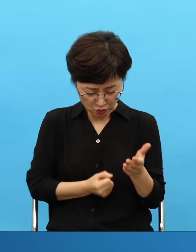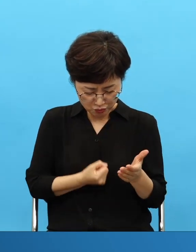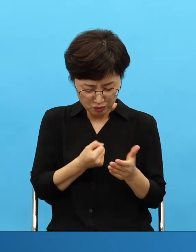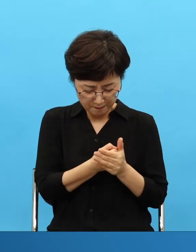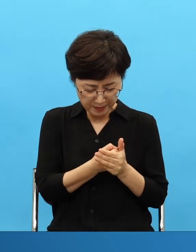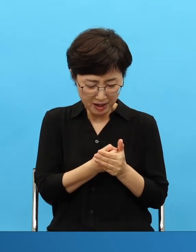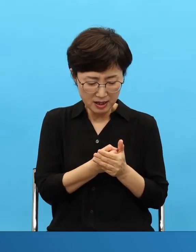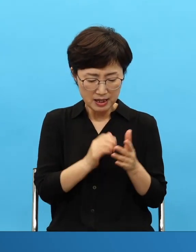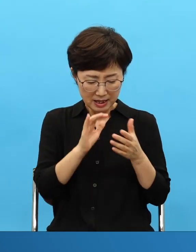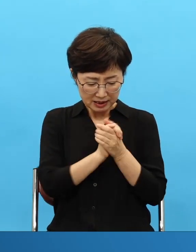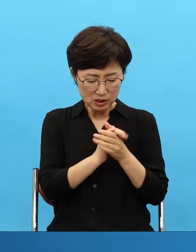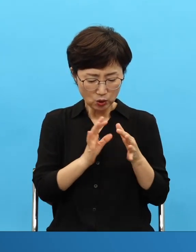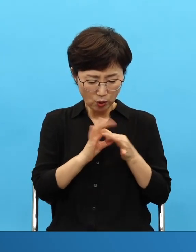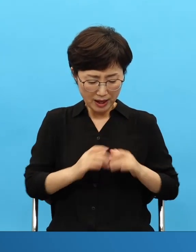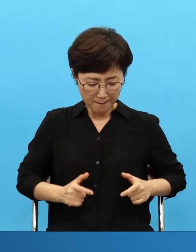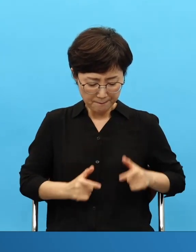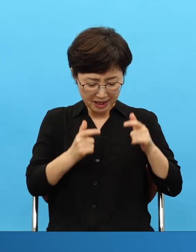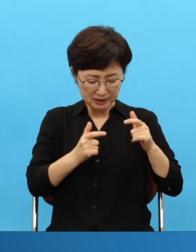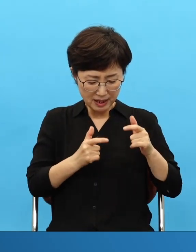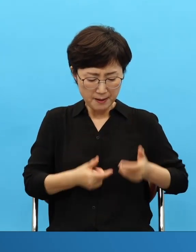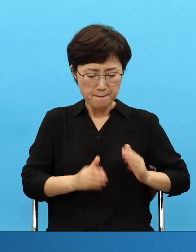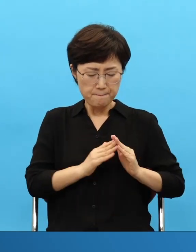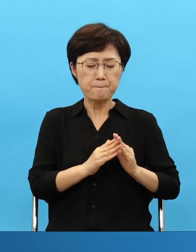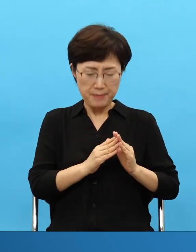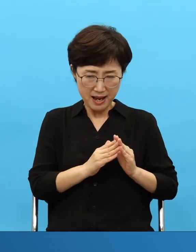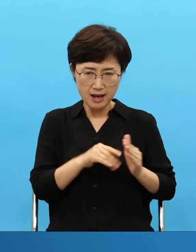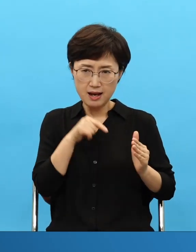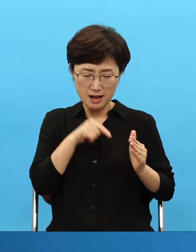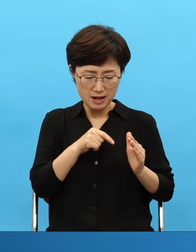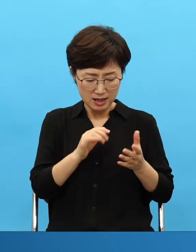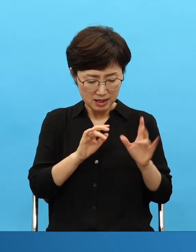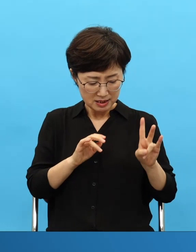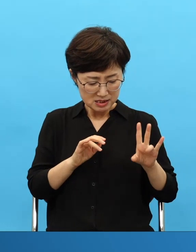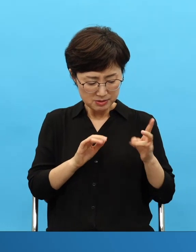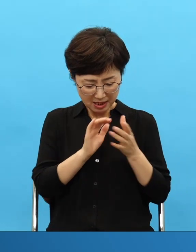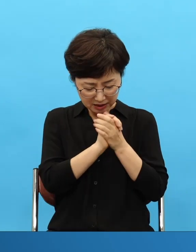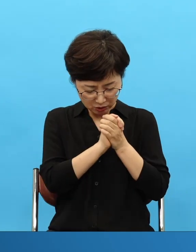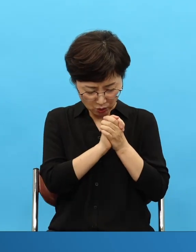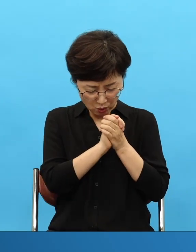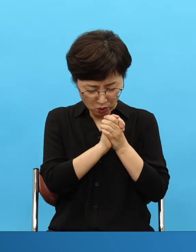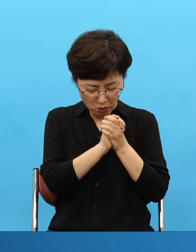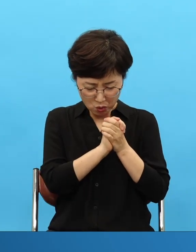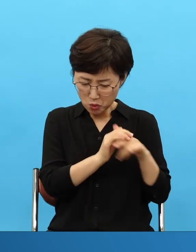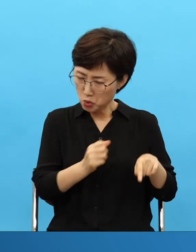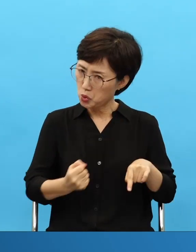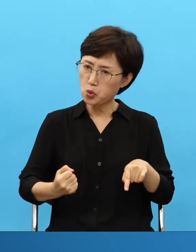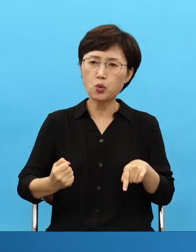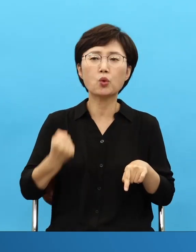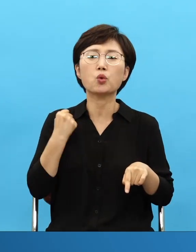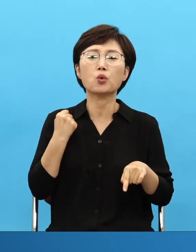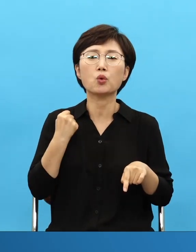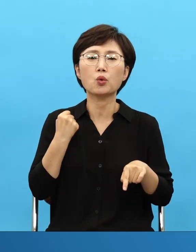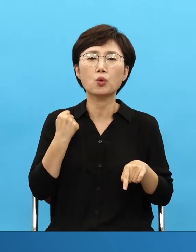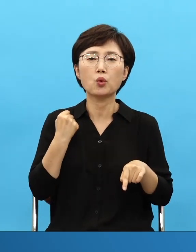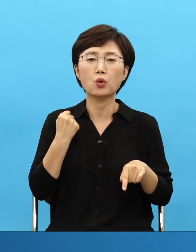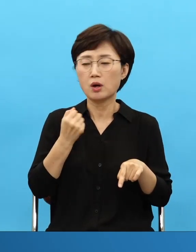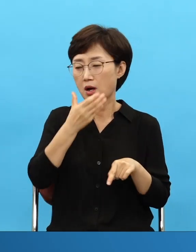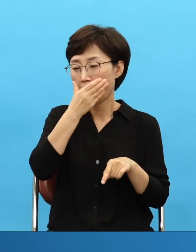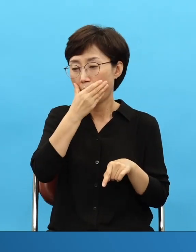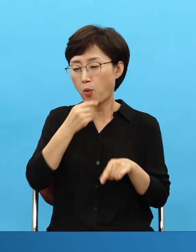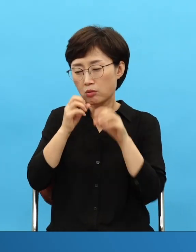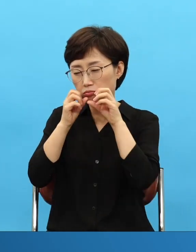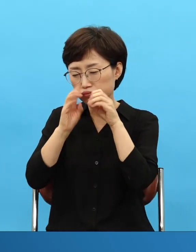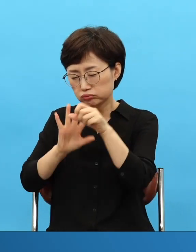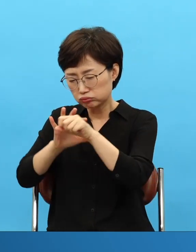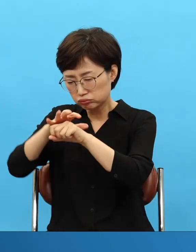astounding is that? That's what you must do. You must plant inside yourself the partisan of 24-hour prayer. 나이 드신 분들이 깨달아 버리면 여러분 날이 갈수록 젊어질